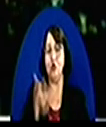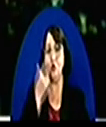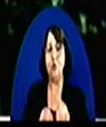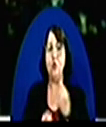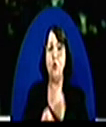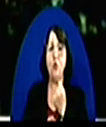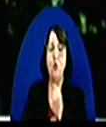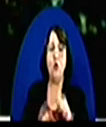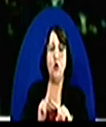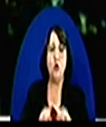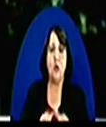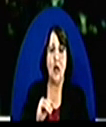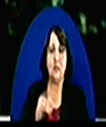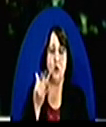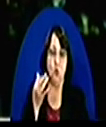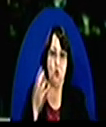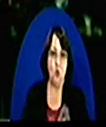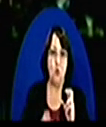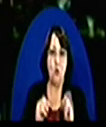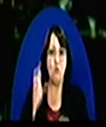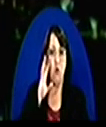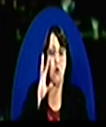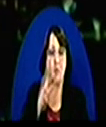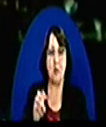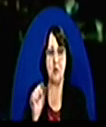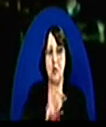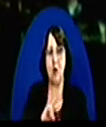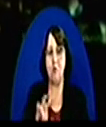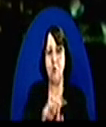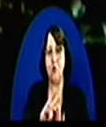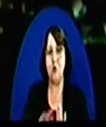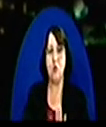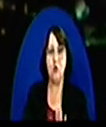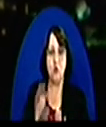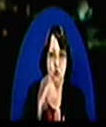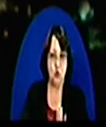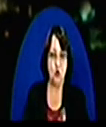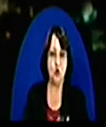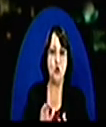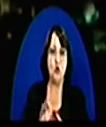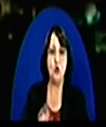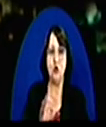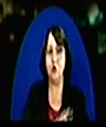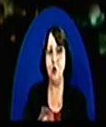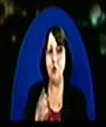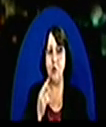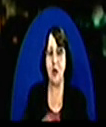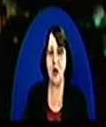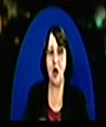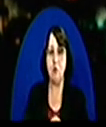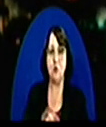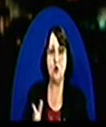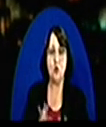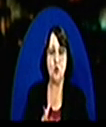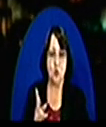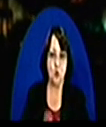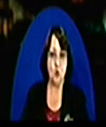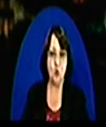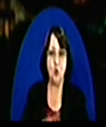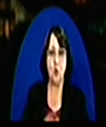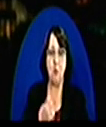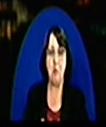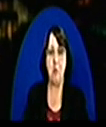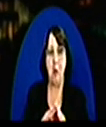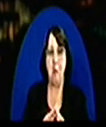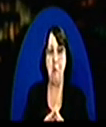цолгуурын нэг хөдөө аж ахуйг үйлдвэржүүлэх бодлого Монгол Ардын намын мөрийн хөтөлбөрт байдаг. Шинэ хөдөө төслөөрөө Булган аймгийн жижиг дунд үйлдвэрлэлийн төв байгуулж